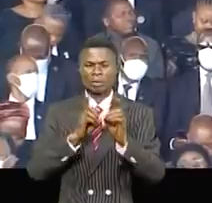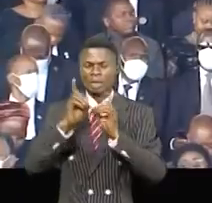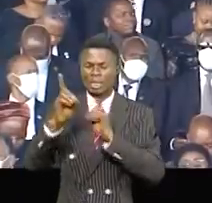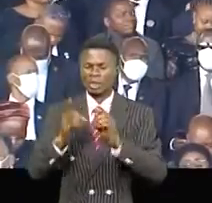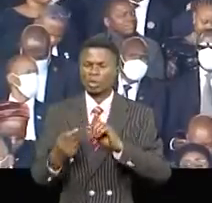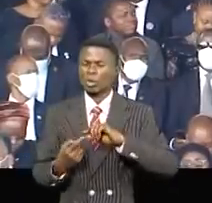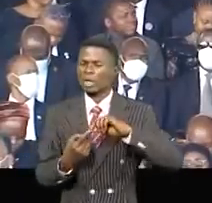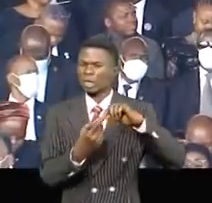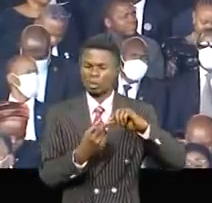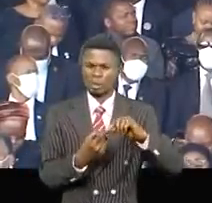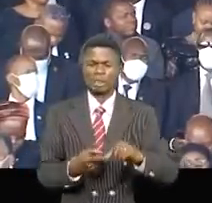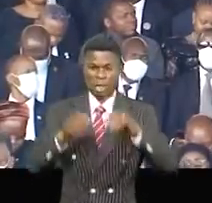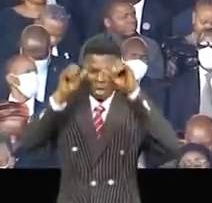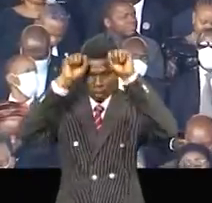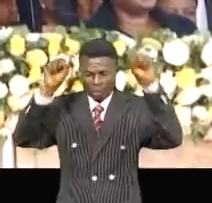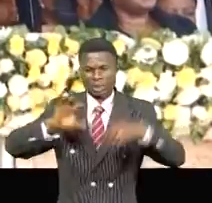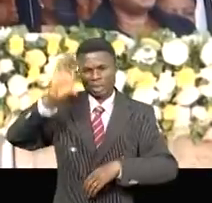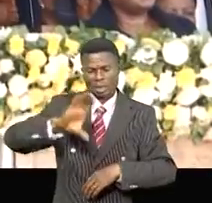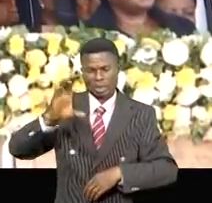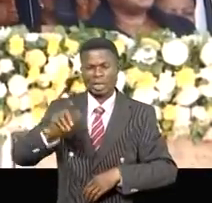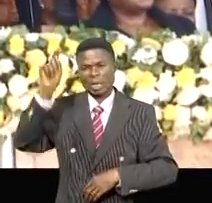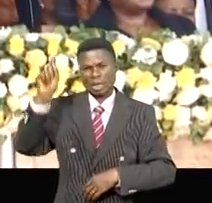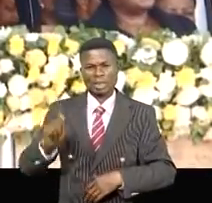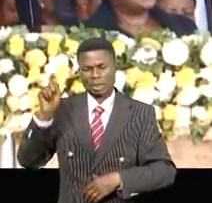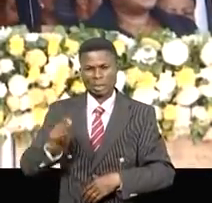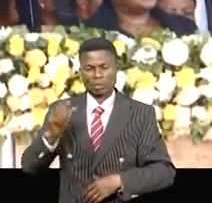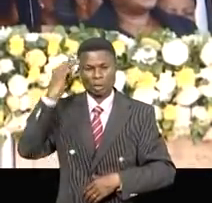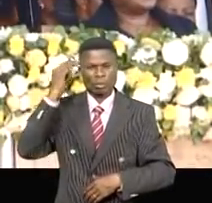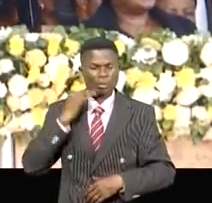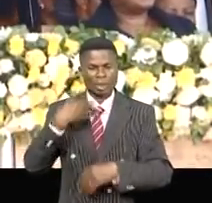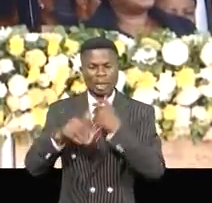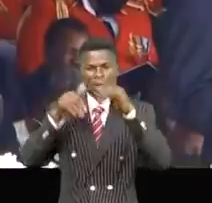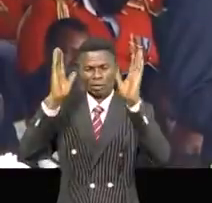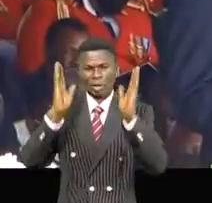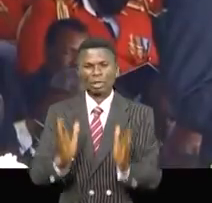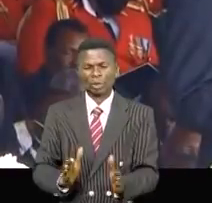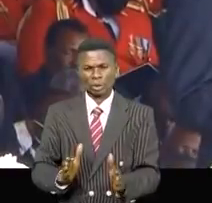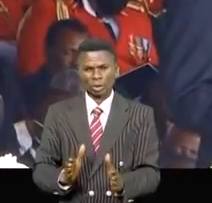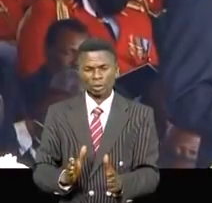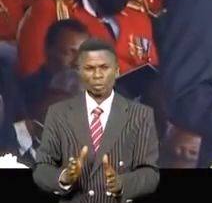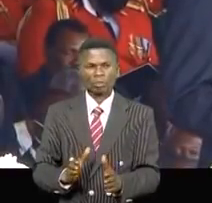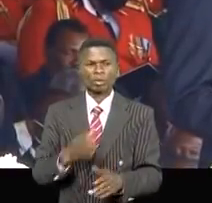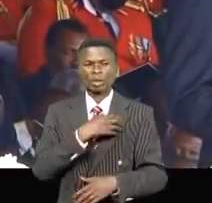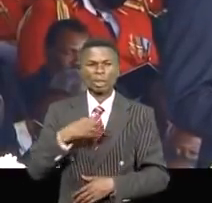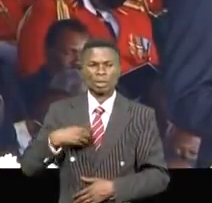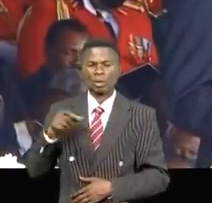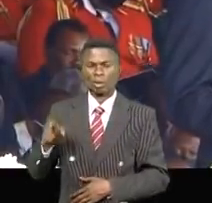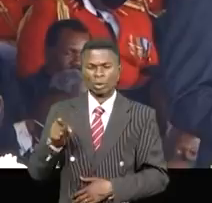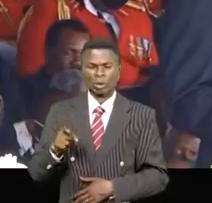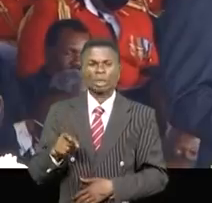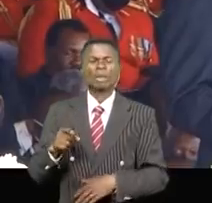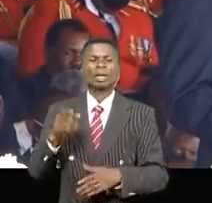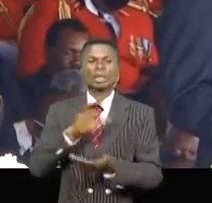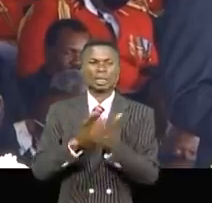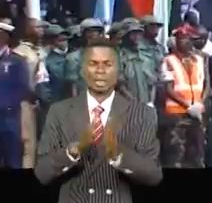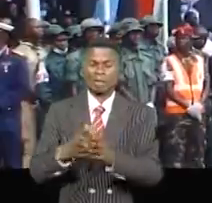de la République élu des Tanzanie, retracé par les derniers ministres des Affaires étrangères, Palama Gamba Kabudi, dans les rôles de maître